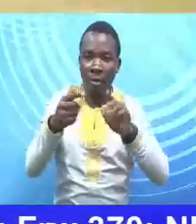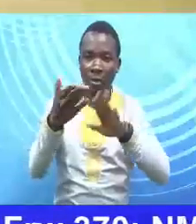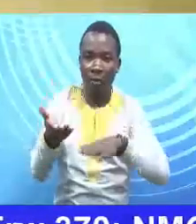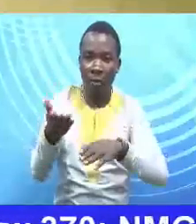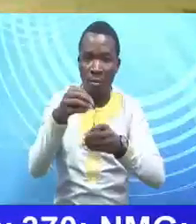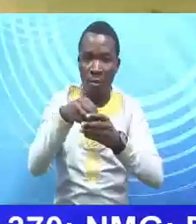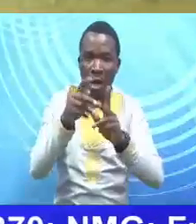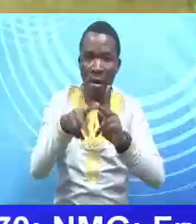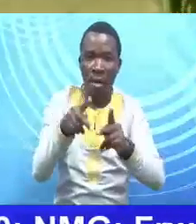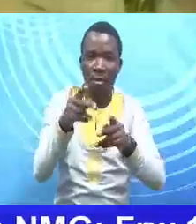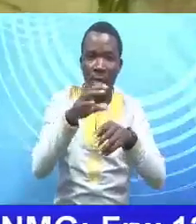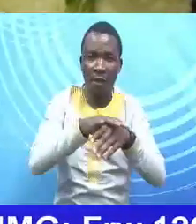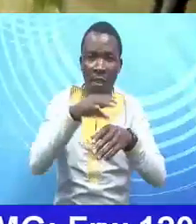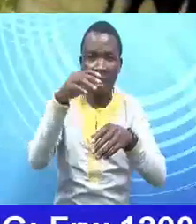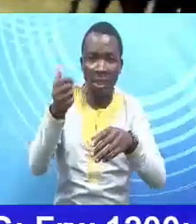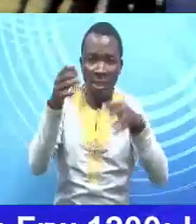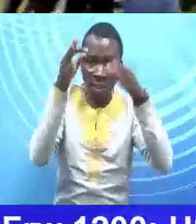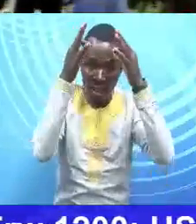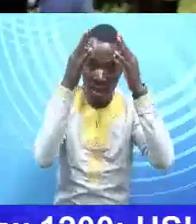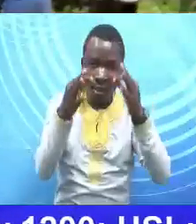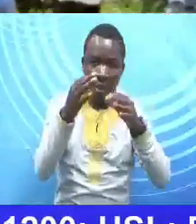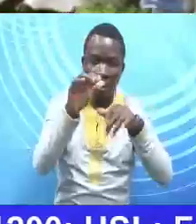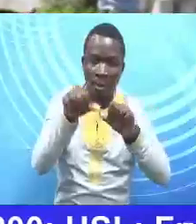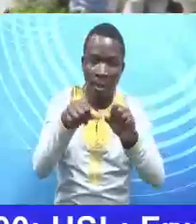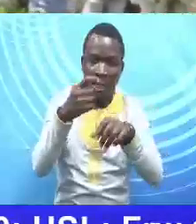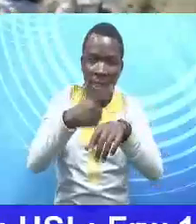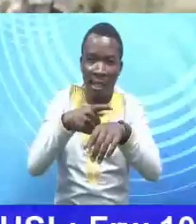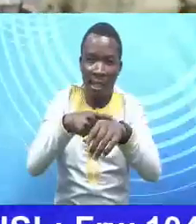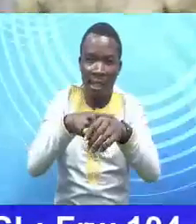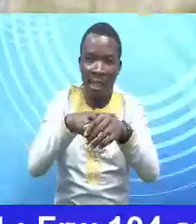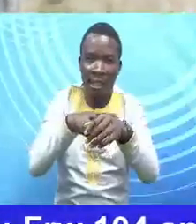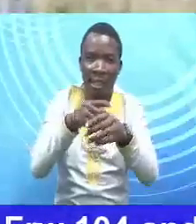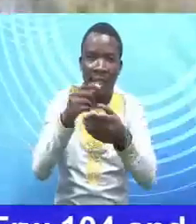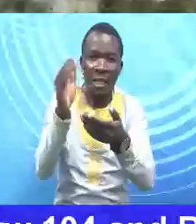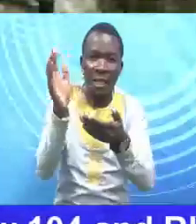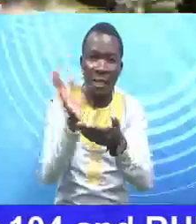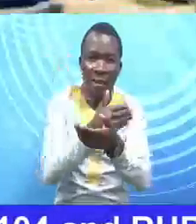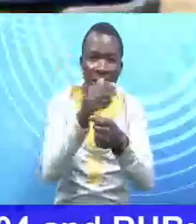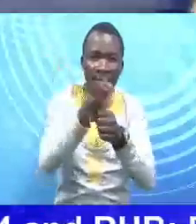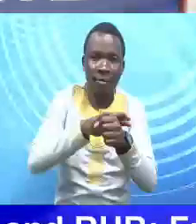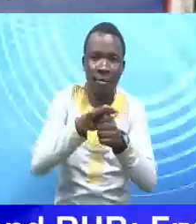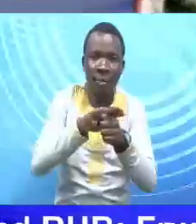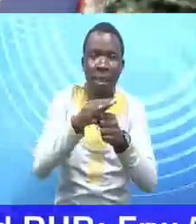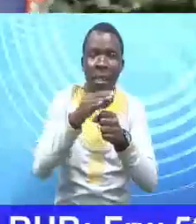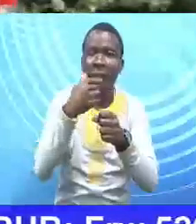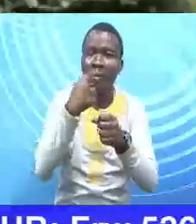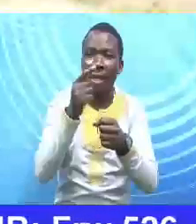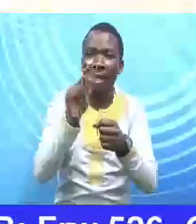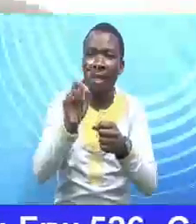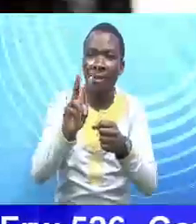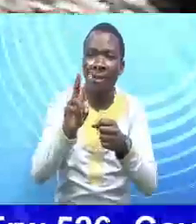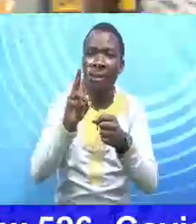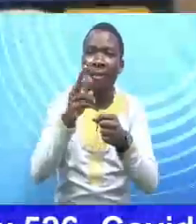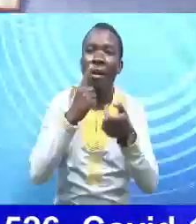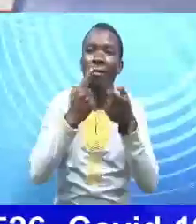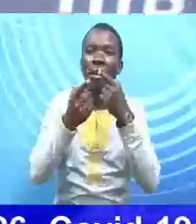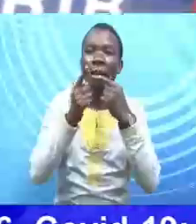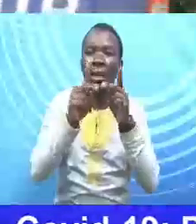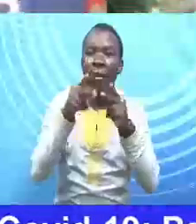hagiye gufatwa izindi ngamba. Ku birebana n'igihe iki kidendezi kizasibirwa yabwiye BTN TV ko ngo bagiye kuvugana n'abo yise abagikoresha